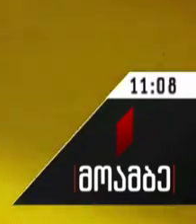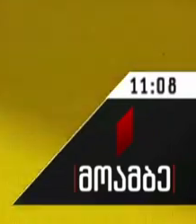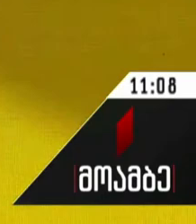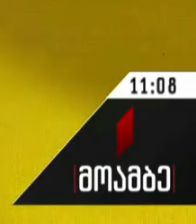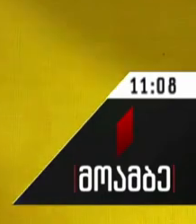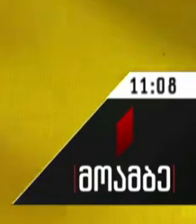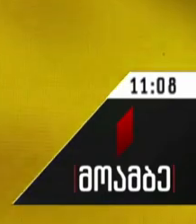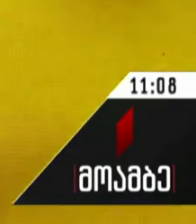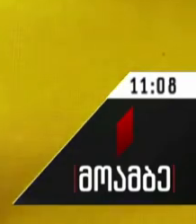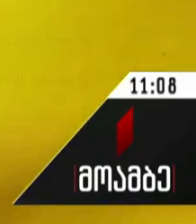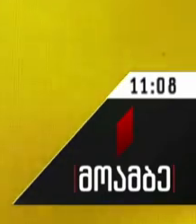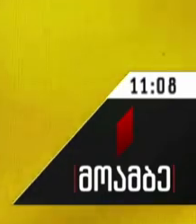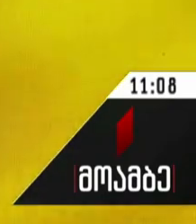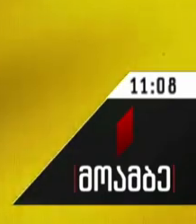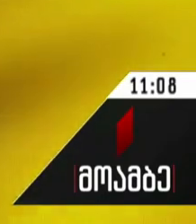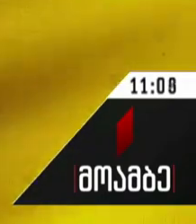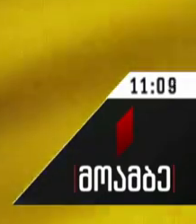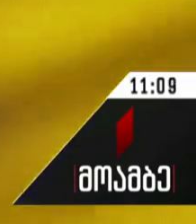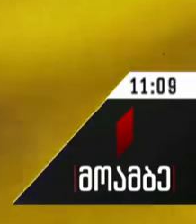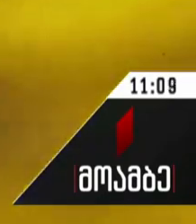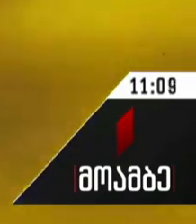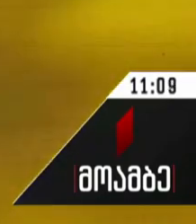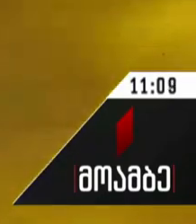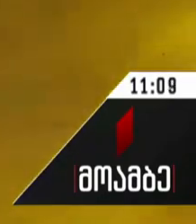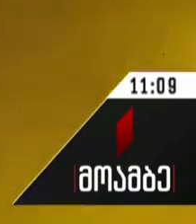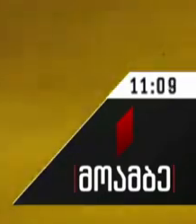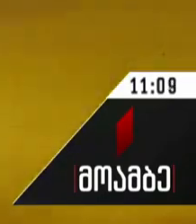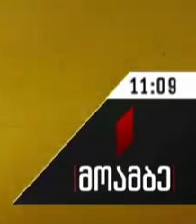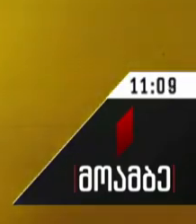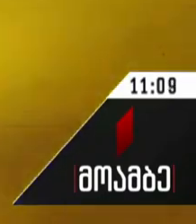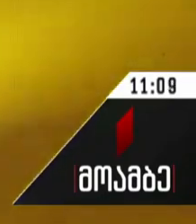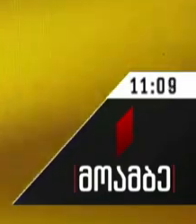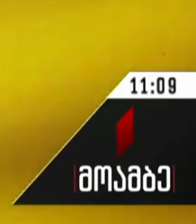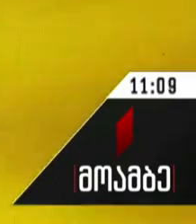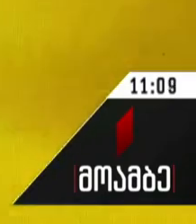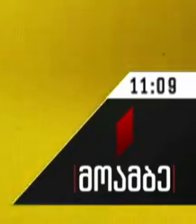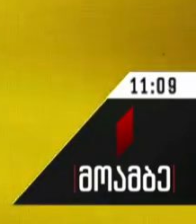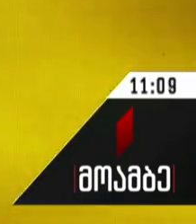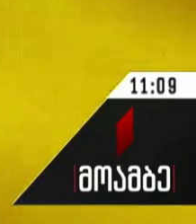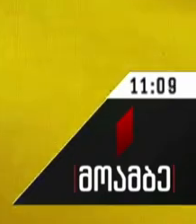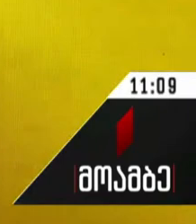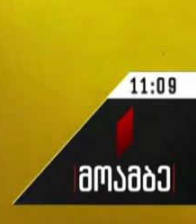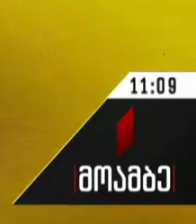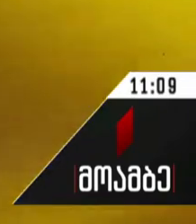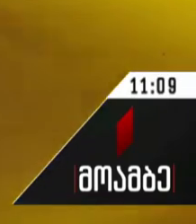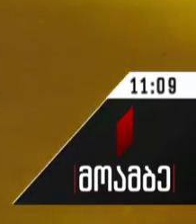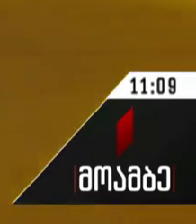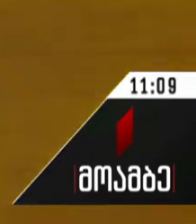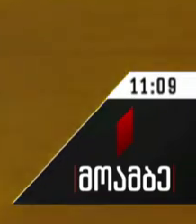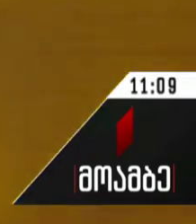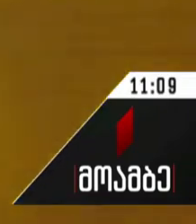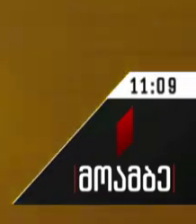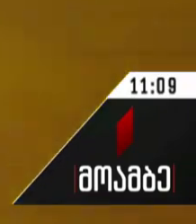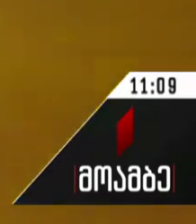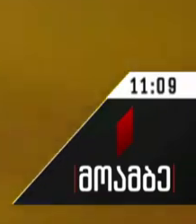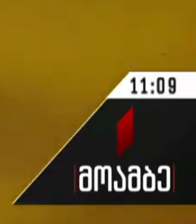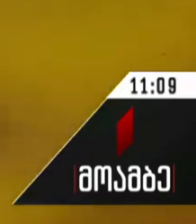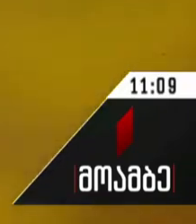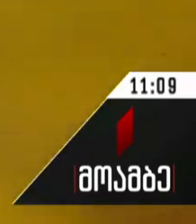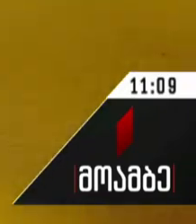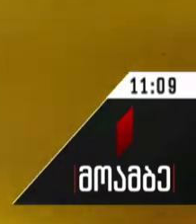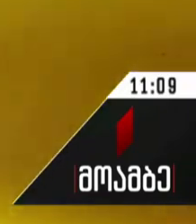მთავრობის ადმინისტრაციის ყოფილი უფროსი ილია დარჩიაშვილი დაიკავებს. მე ამით გემშვიდობებით მოამბე პირდაპირ ეთერს 12 საათზე დაუბრუნდება.